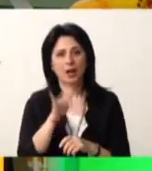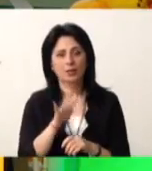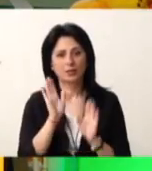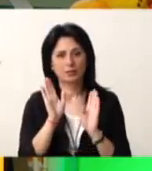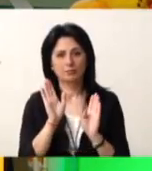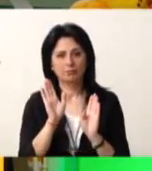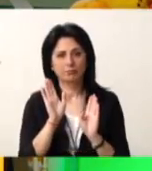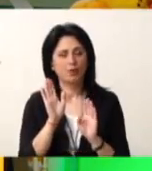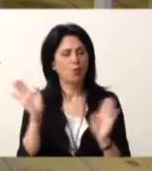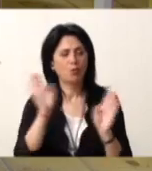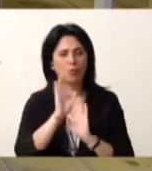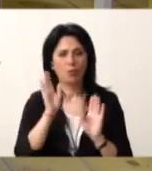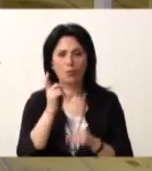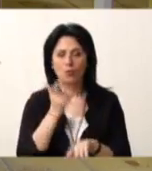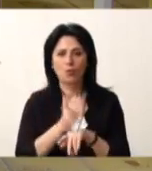ვართ.